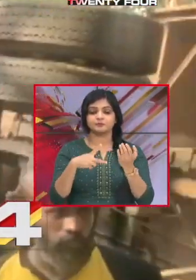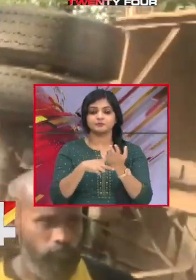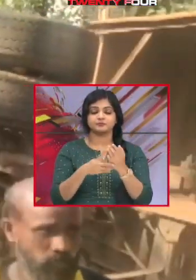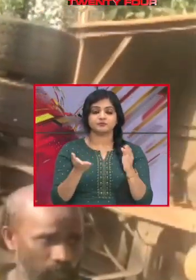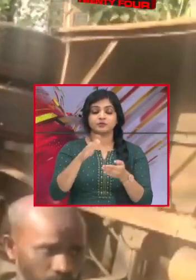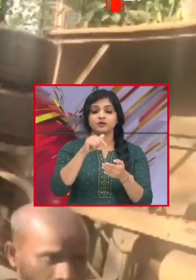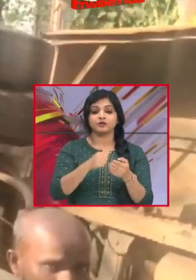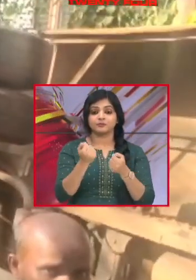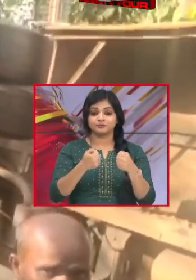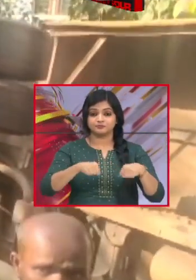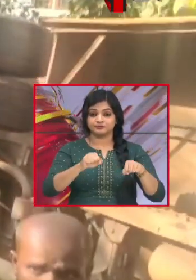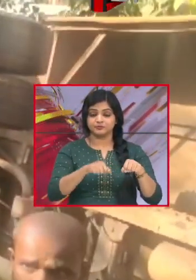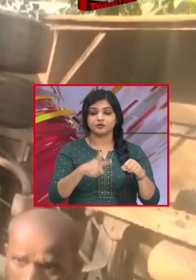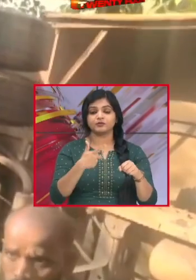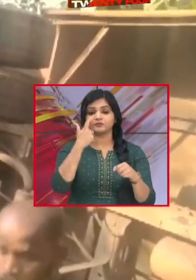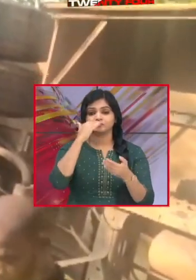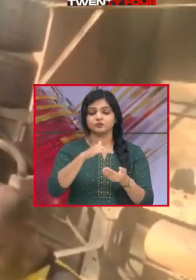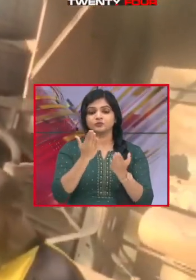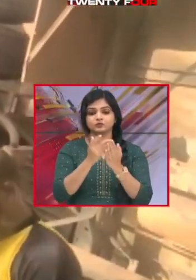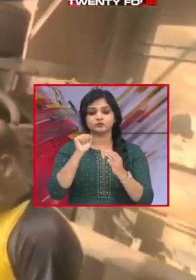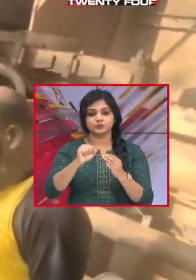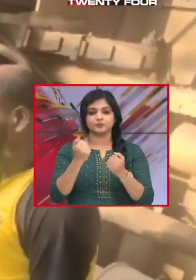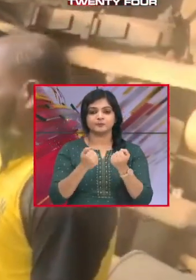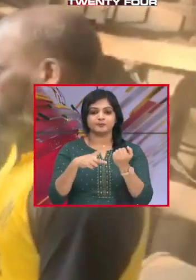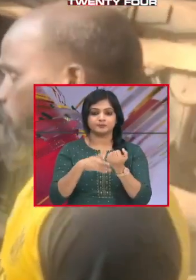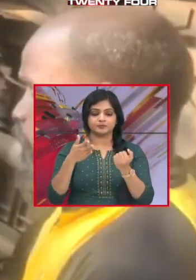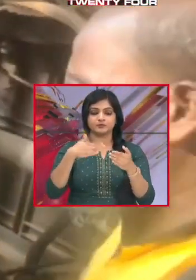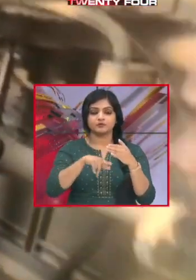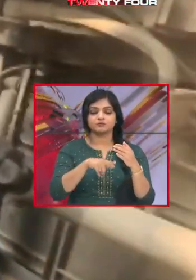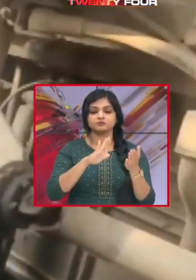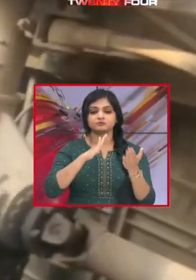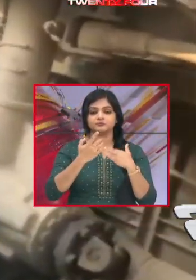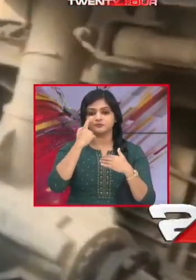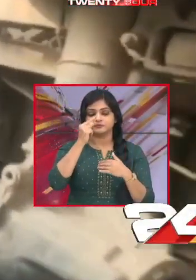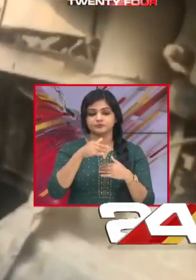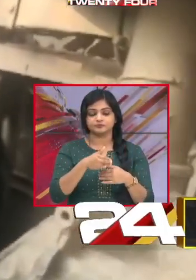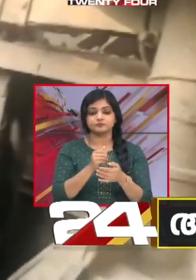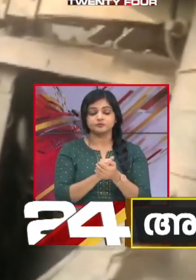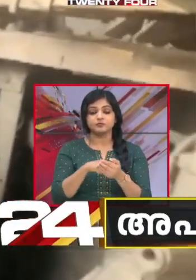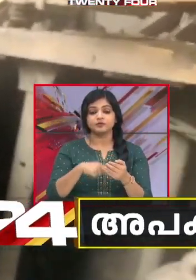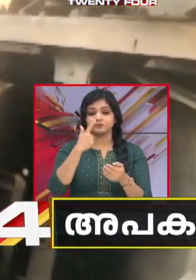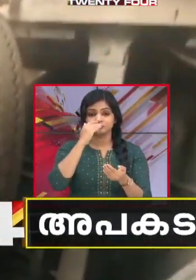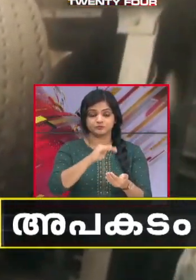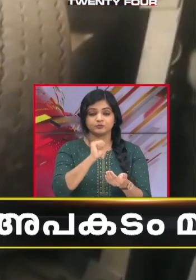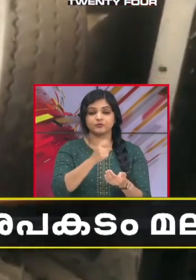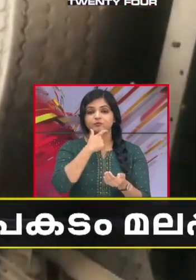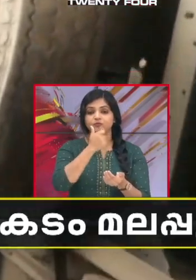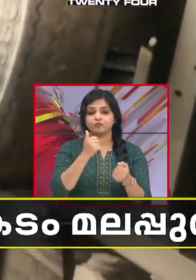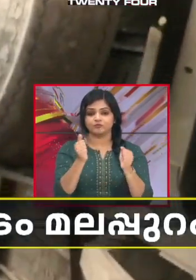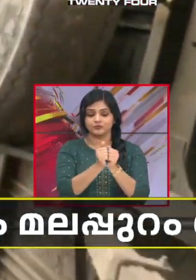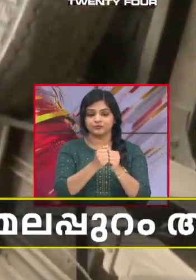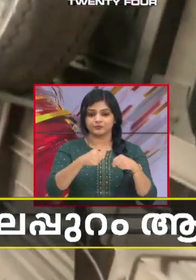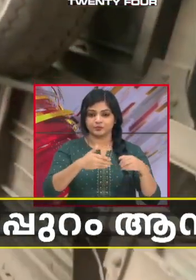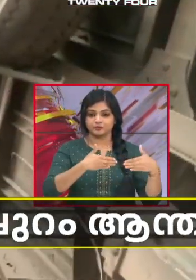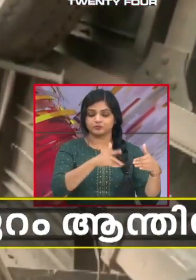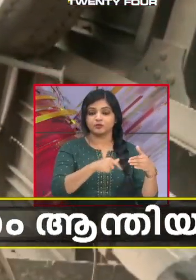തന്നെ വിദ്യാർത്ഥിയായിട്ടുള്ള ഹയ ഫാത്തിമയാണ് മരിച്ചത് ഹയ ഫാത്തിമയും ഹയ ഫാത്തിമയുടെ മുത്തച്ഛനും സഞ്ചരിച്ച ബൈക്കിന് മുകളിലേക്ക് ഈ ബസ്